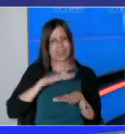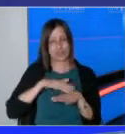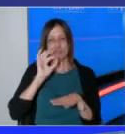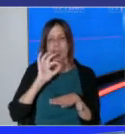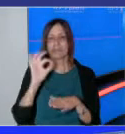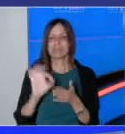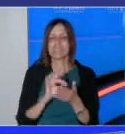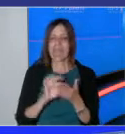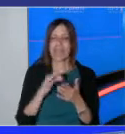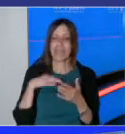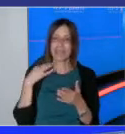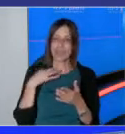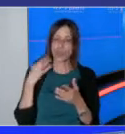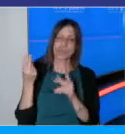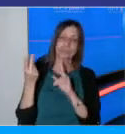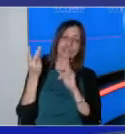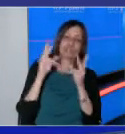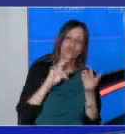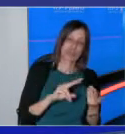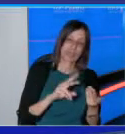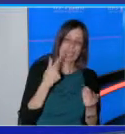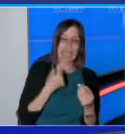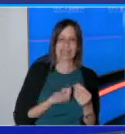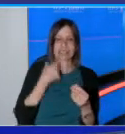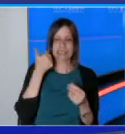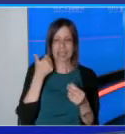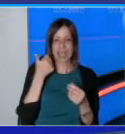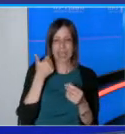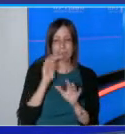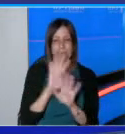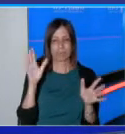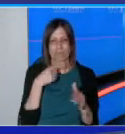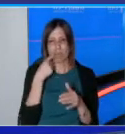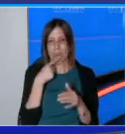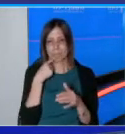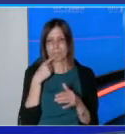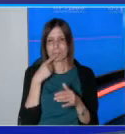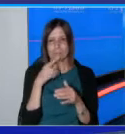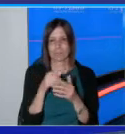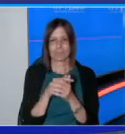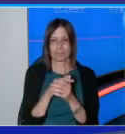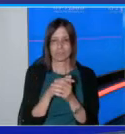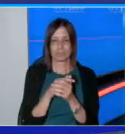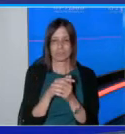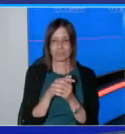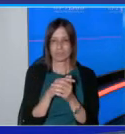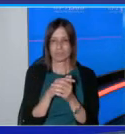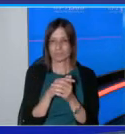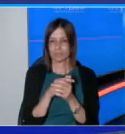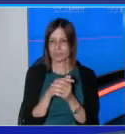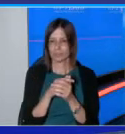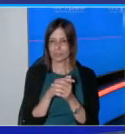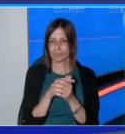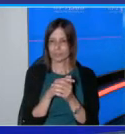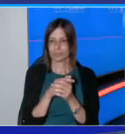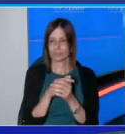משרד הבריאות, מצד שני השר פתאום אומר שהוא מרועיד בוא נקרא